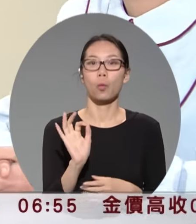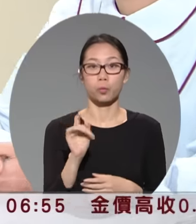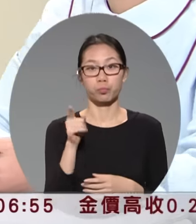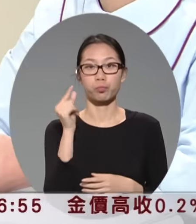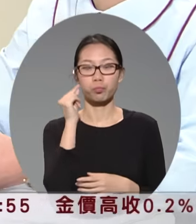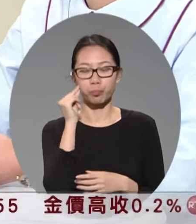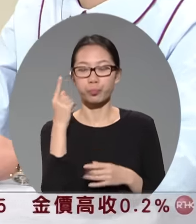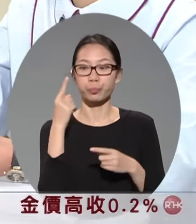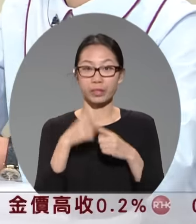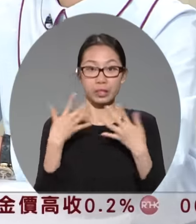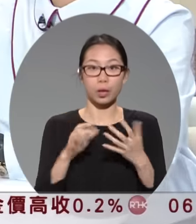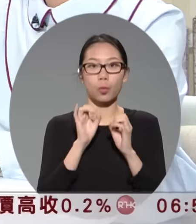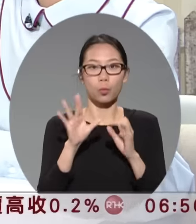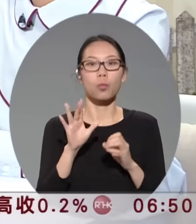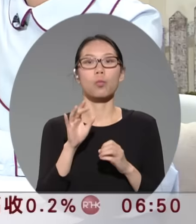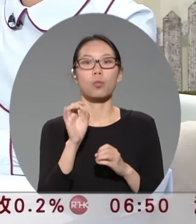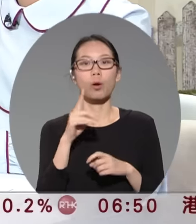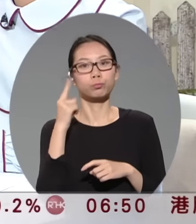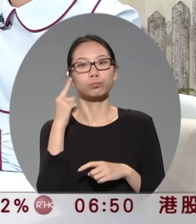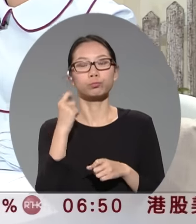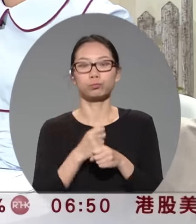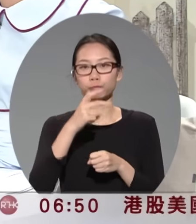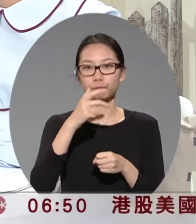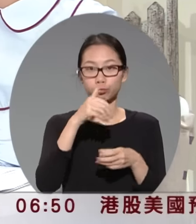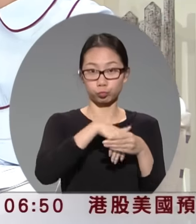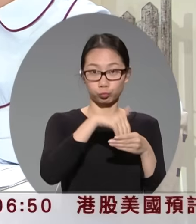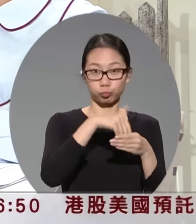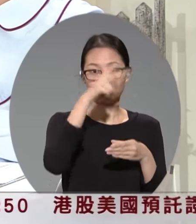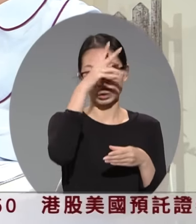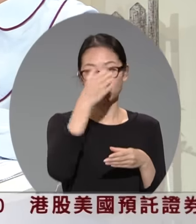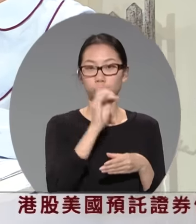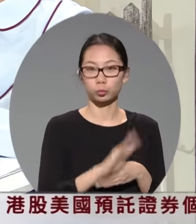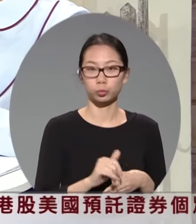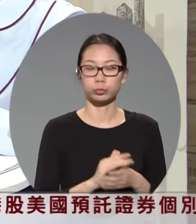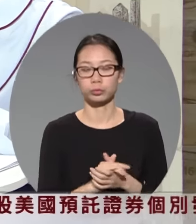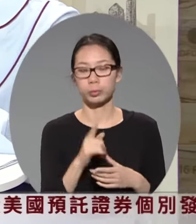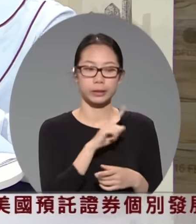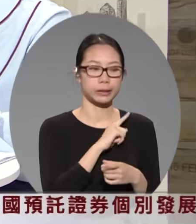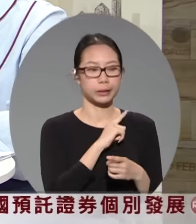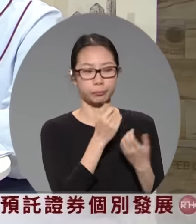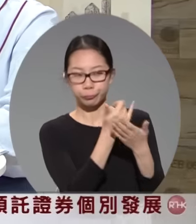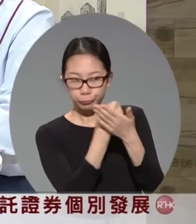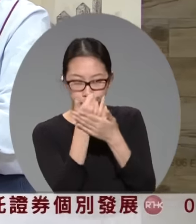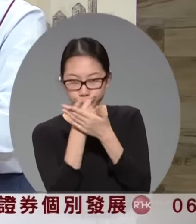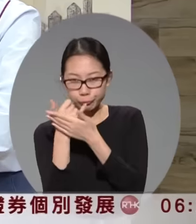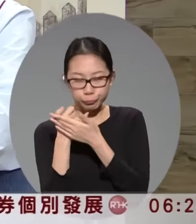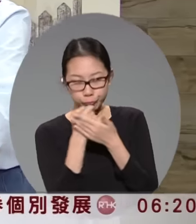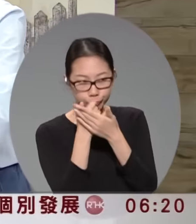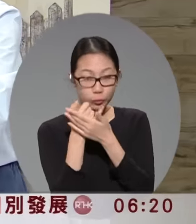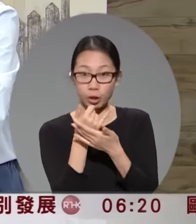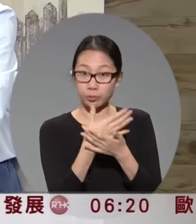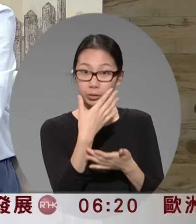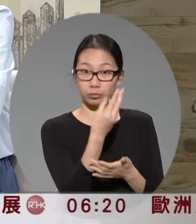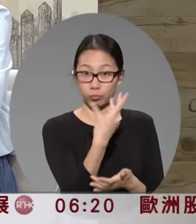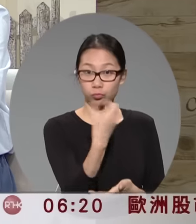有興趣選特首嘅。嗱，佢仲咧點評咧各個潛在嘅對手啊。咁啊，講到咧曾俊華葉太咧就咁講嘅，佢話阿